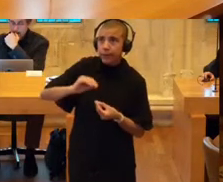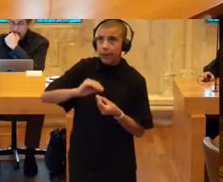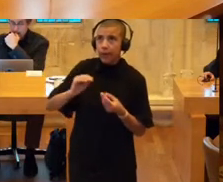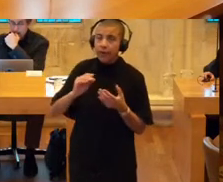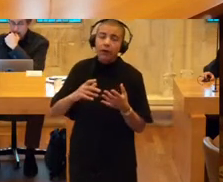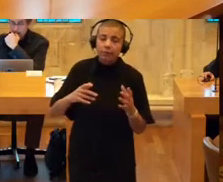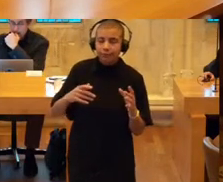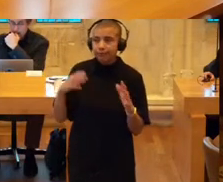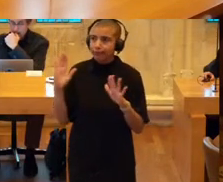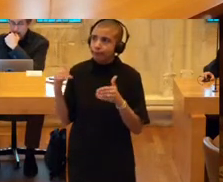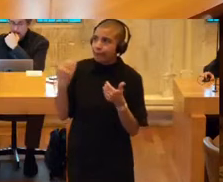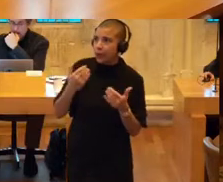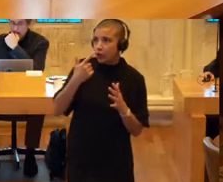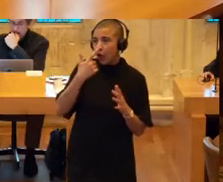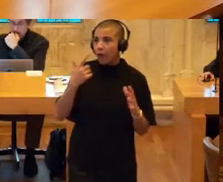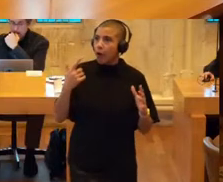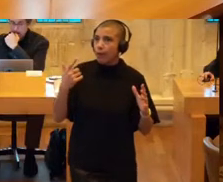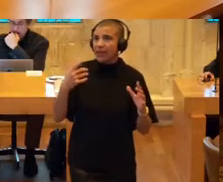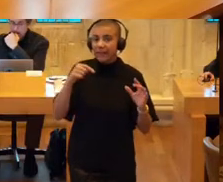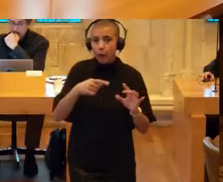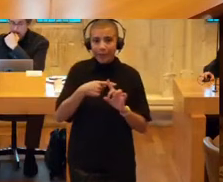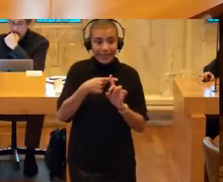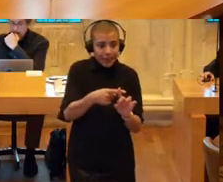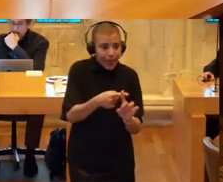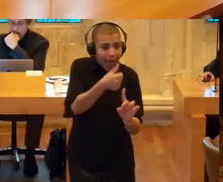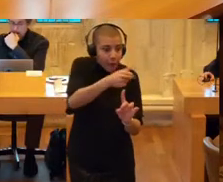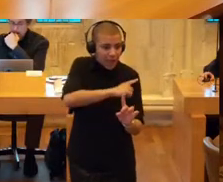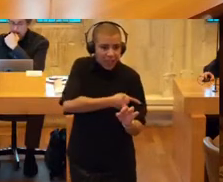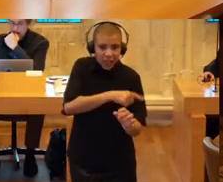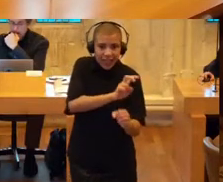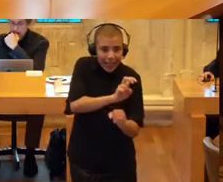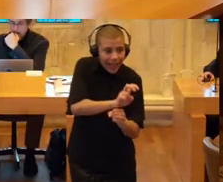même panier, me paraît assez juste.